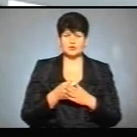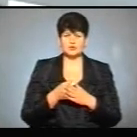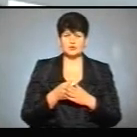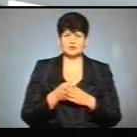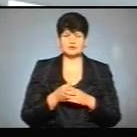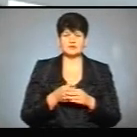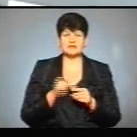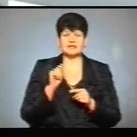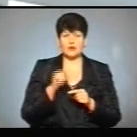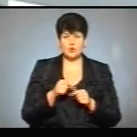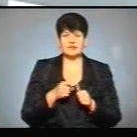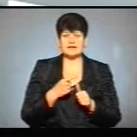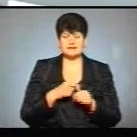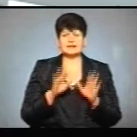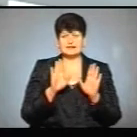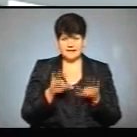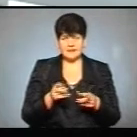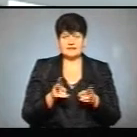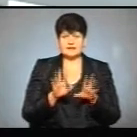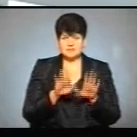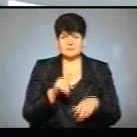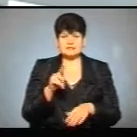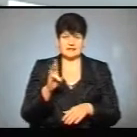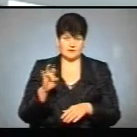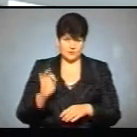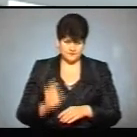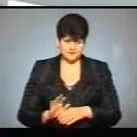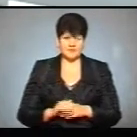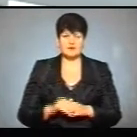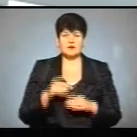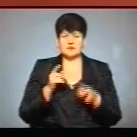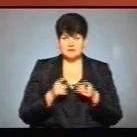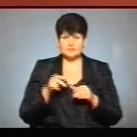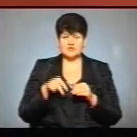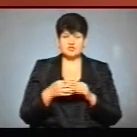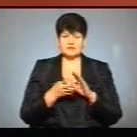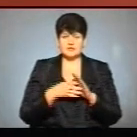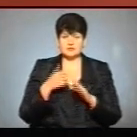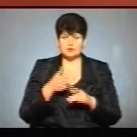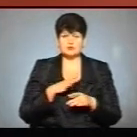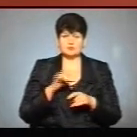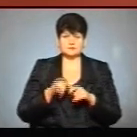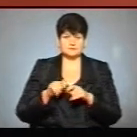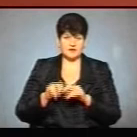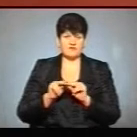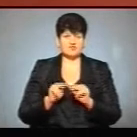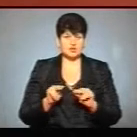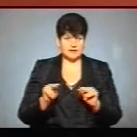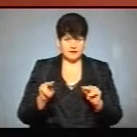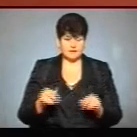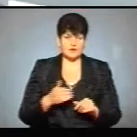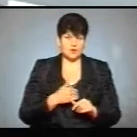саме до такої назви, тому нехай воно буде ЗНО. Справді, в 2019 році у нас відбулася сертифікація вчителів. Я хочу для